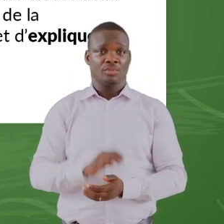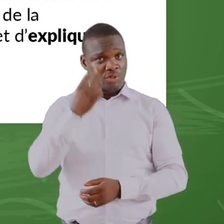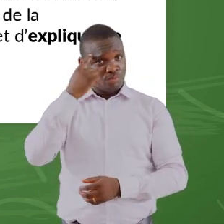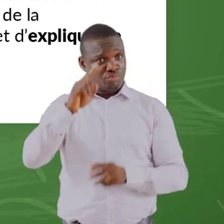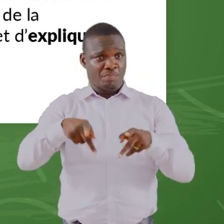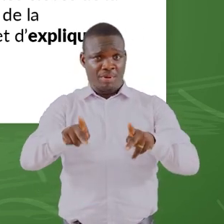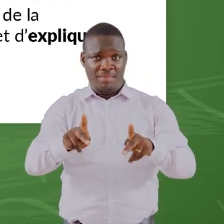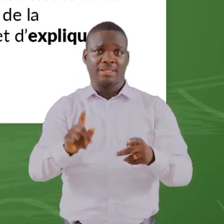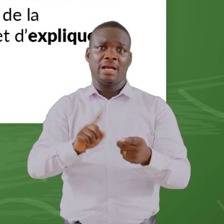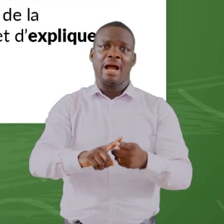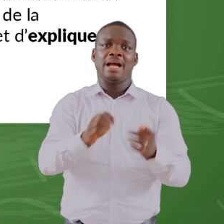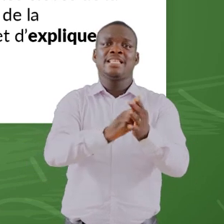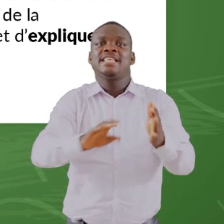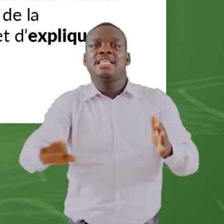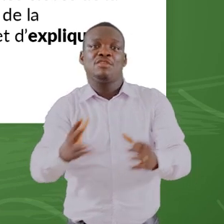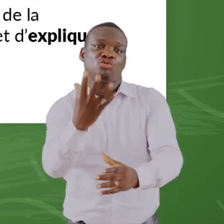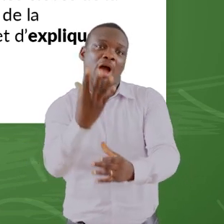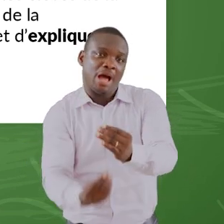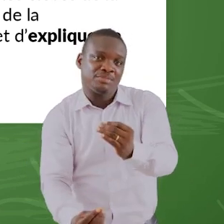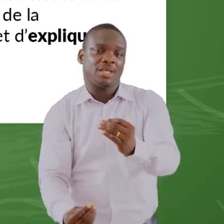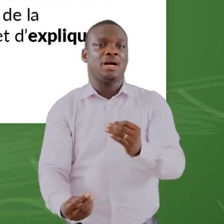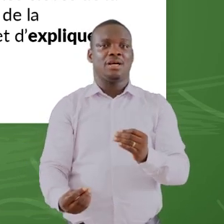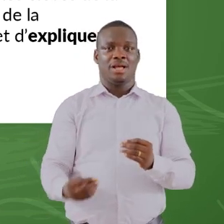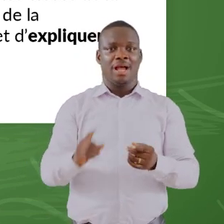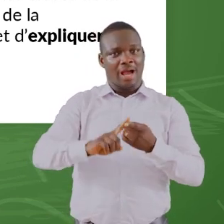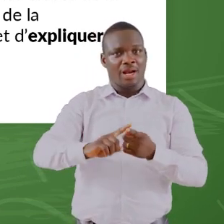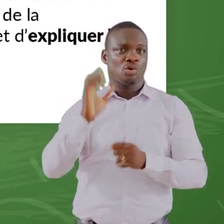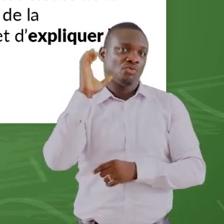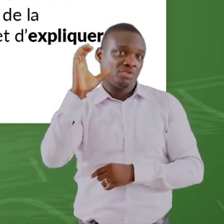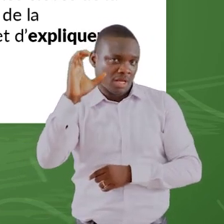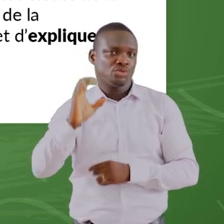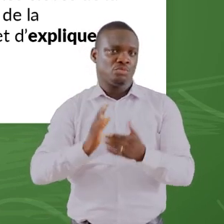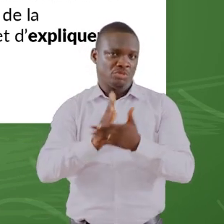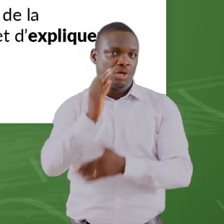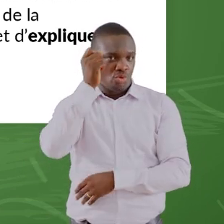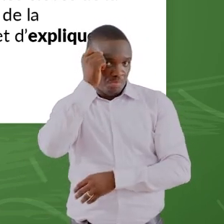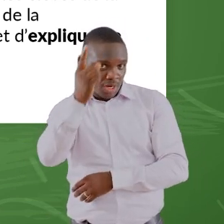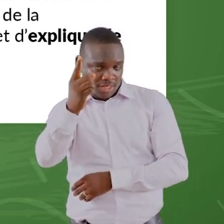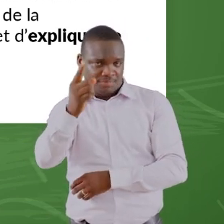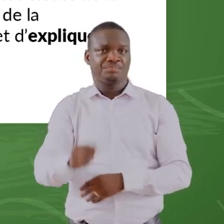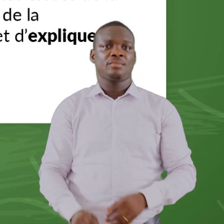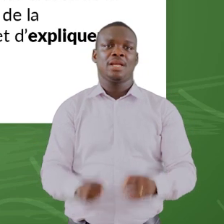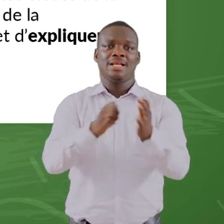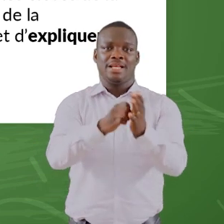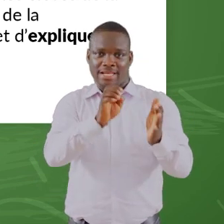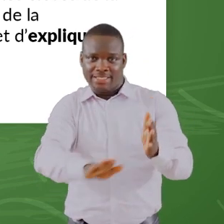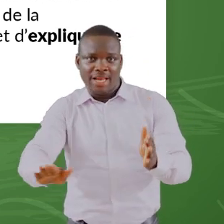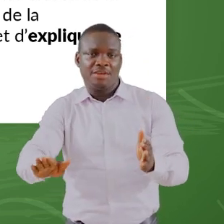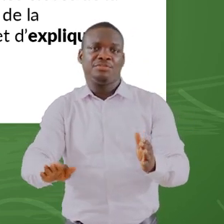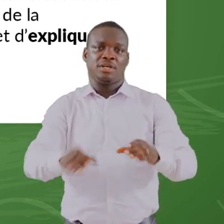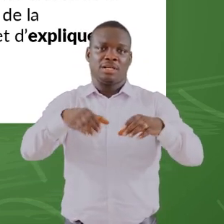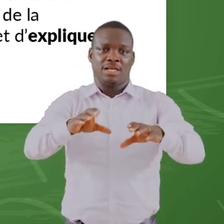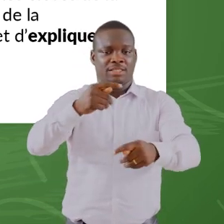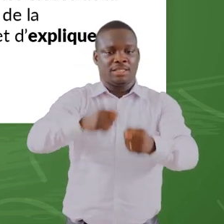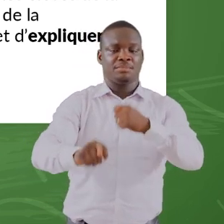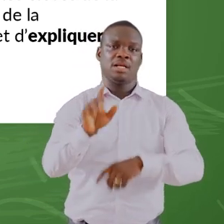permettre aux élèves absents à cette conférence d'être informés, les élèves de la classe de